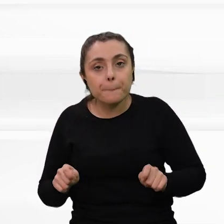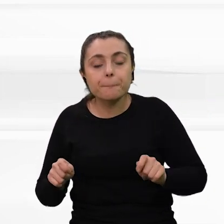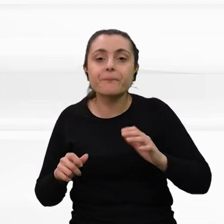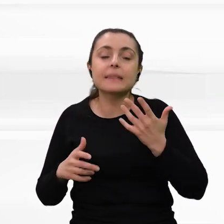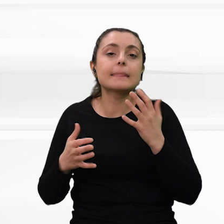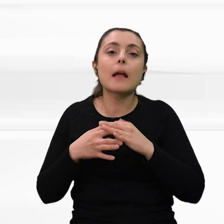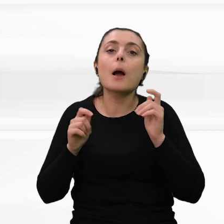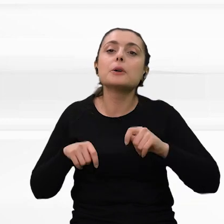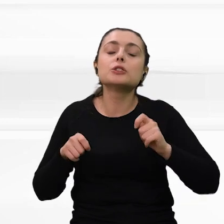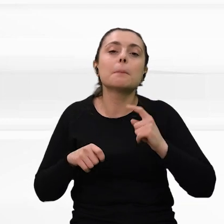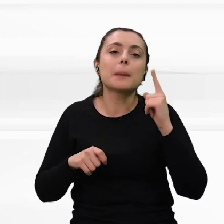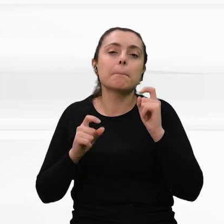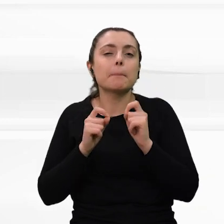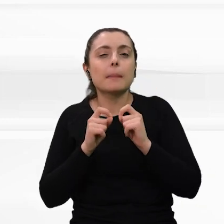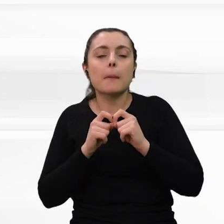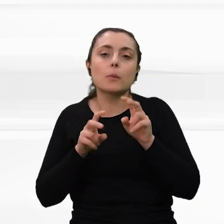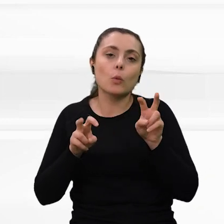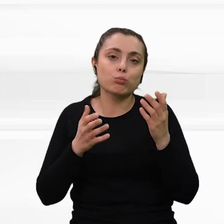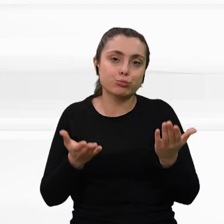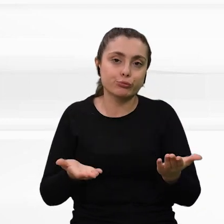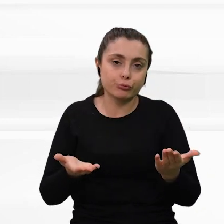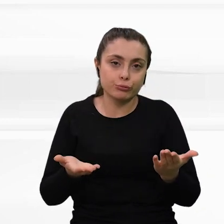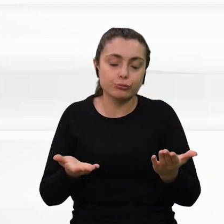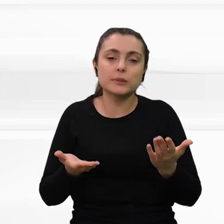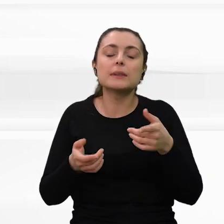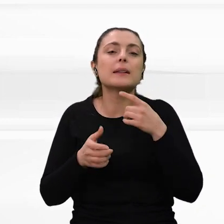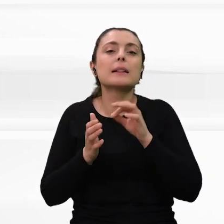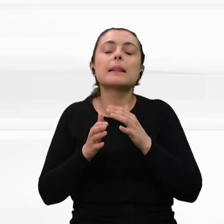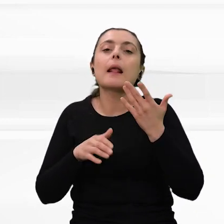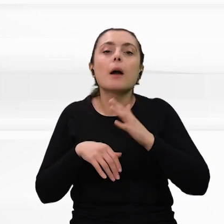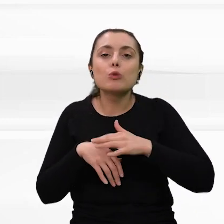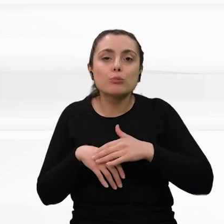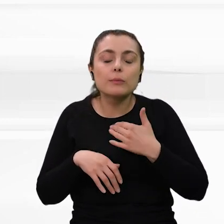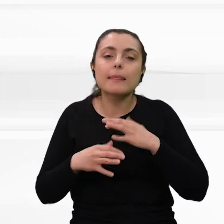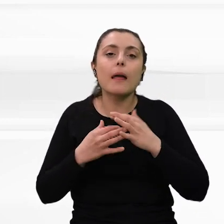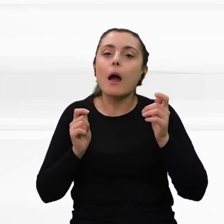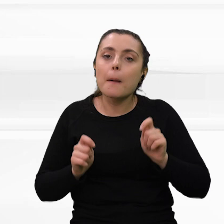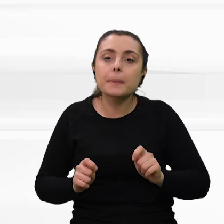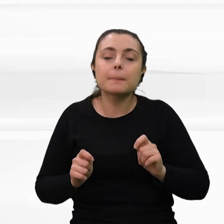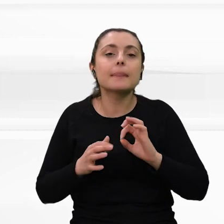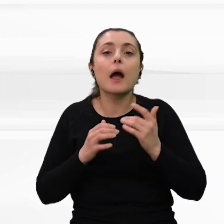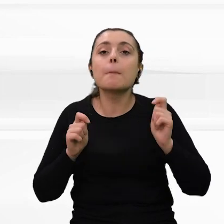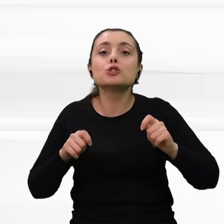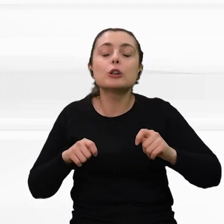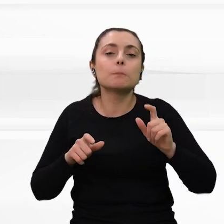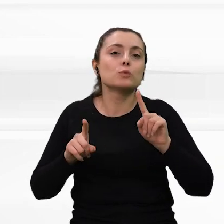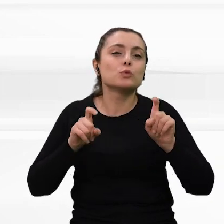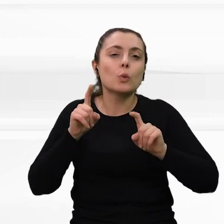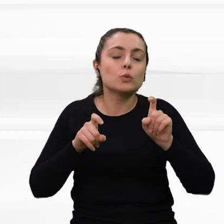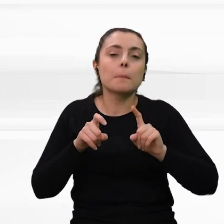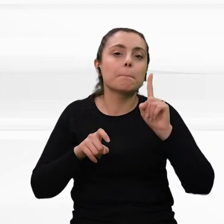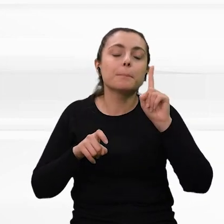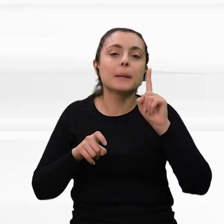yaptım veya ne yapacağım da bir betimleme söz konusudur yani ne yapıyorum ne yaptım ve ne yapacağım